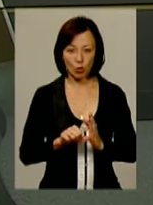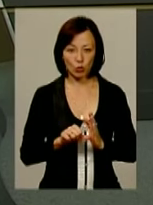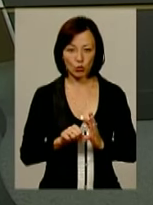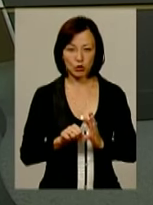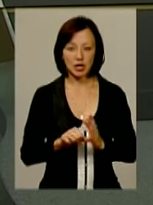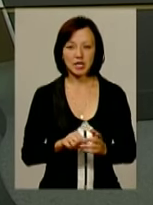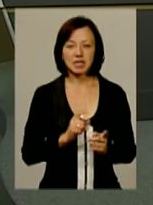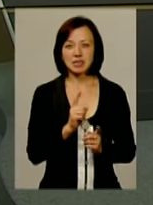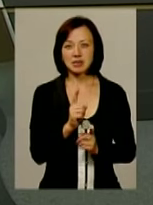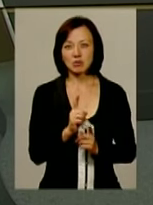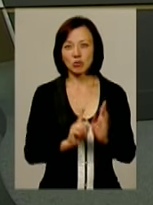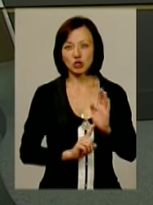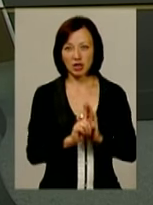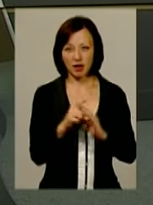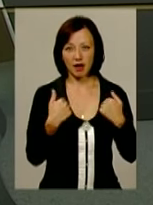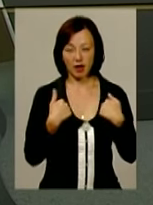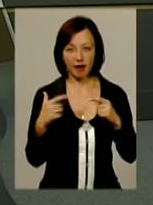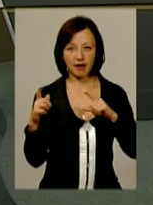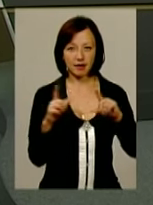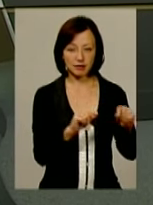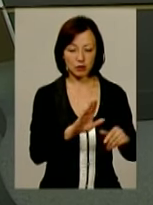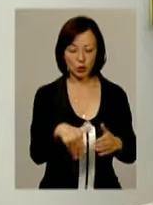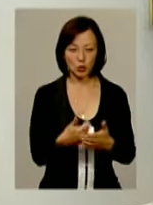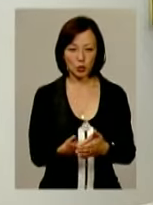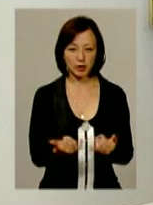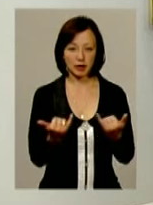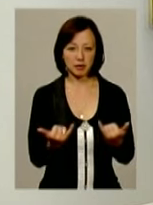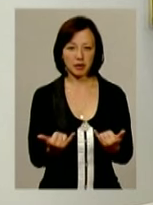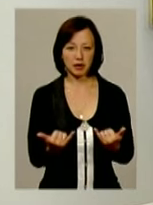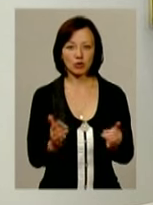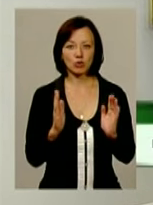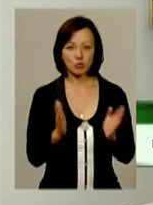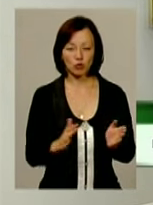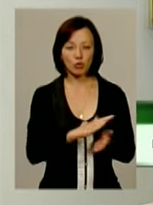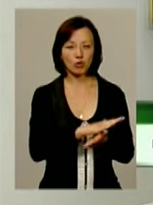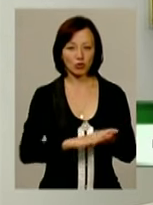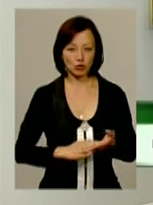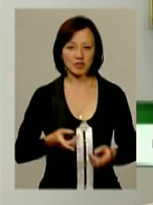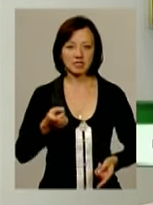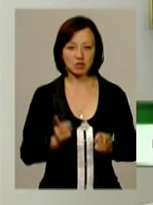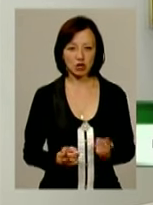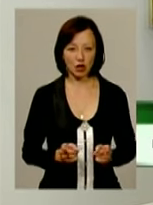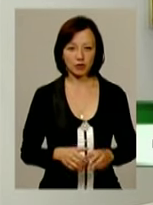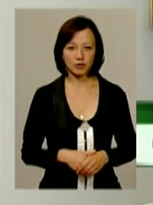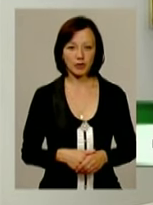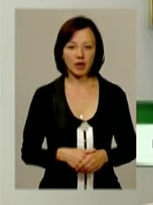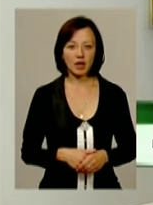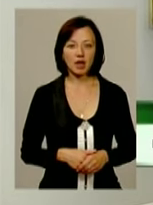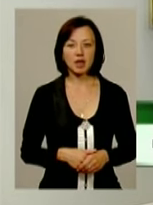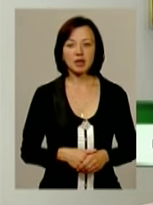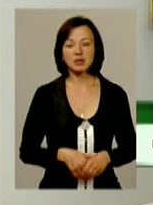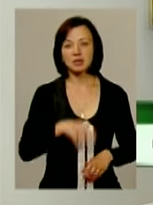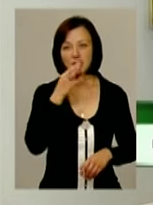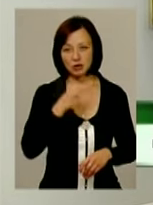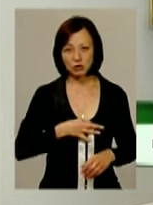З минулої зими я почала їздити і дотепер. Буду продовжувати, звичайно. Скажу, що як і тоді просили форму